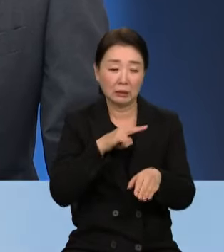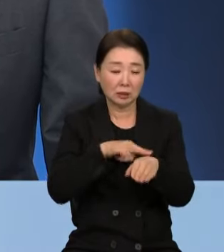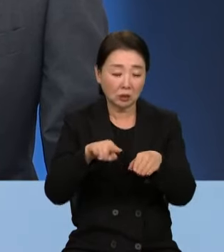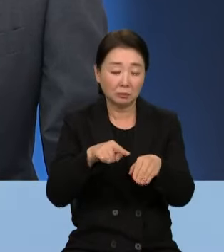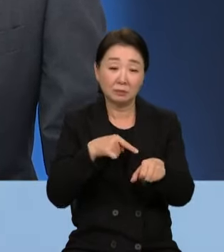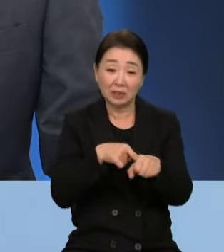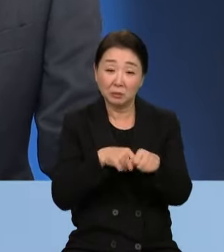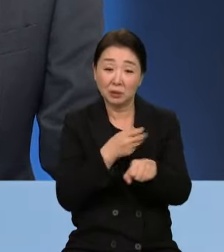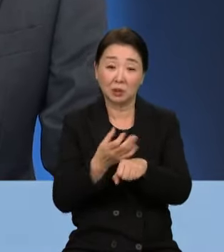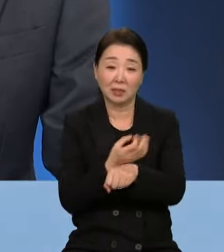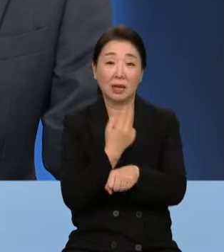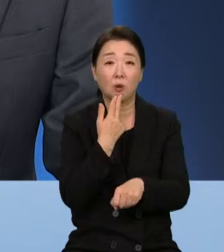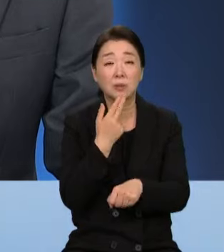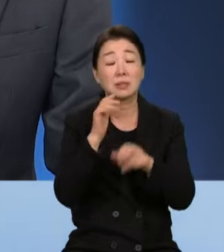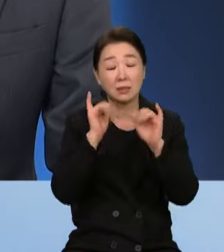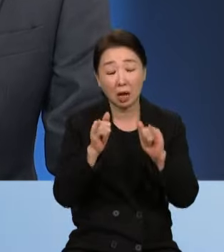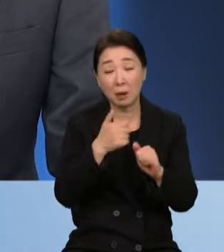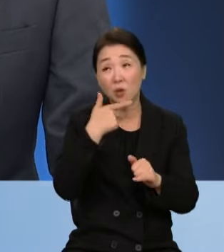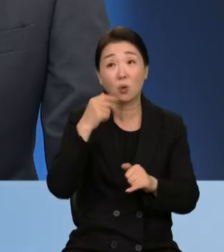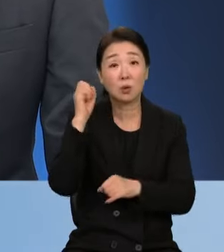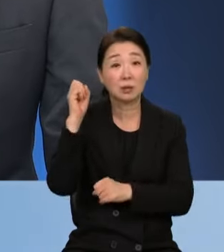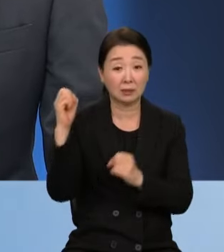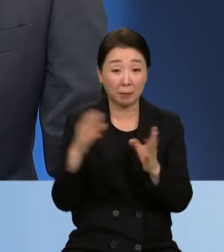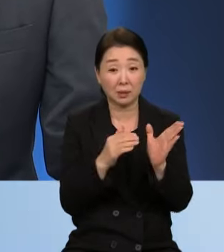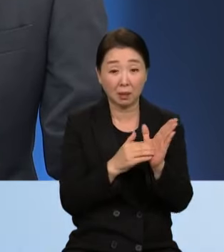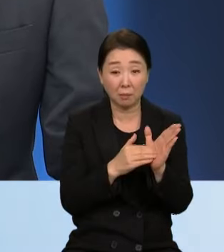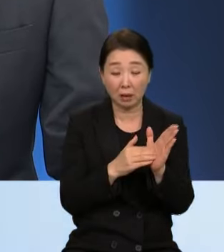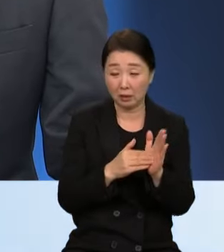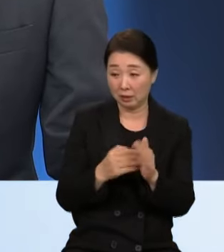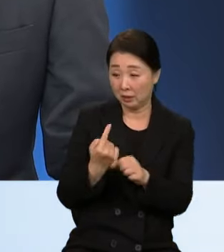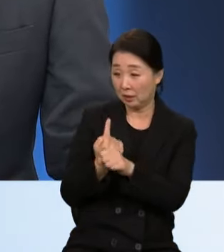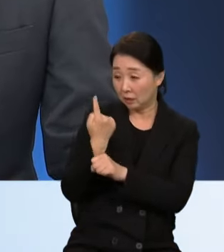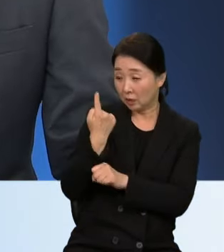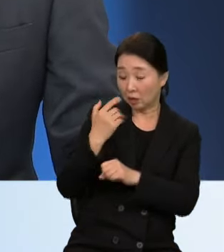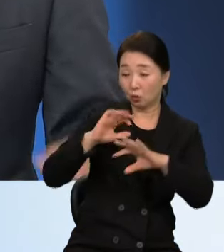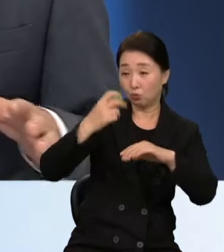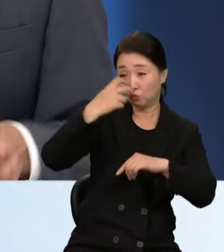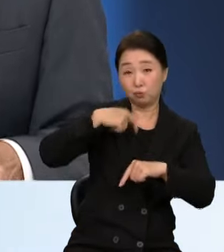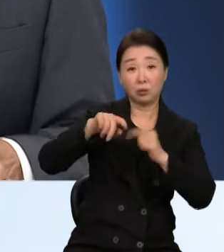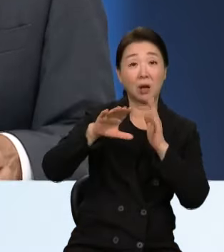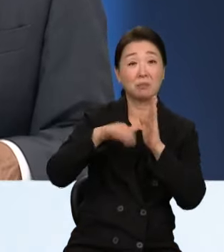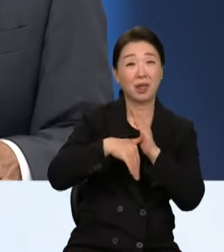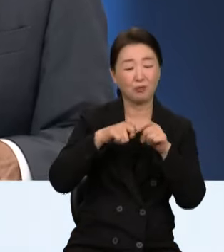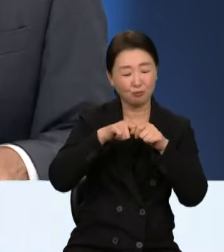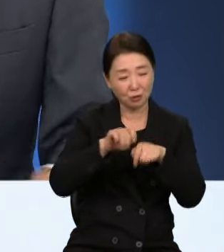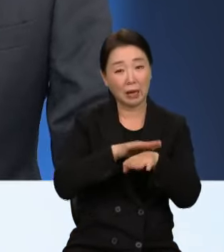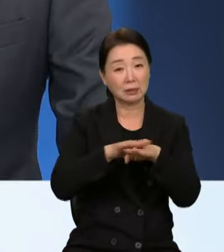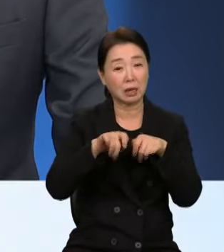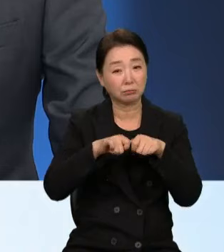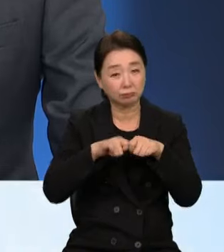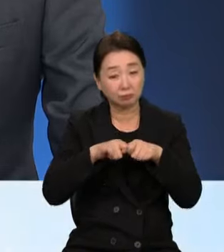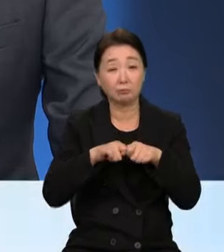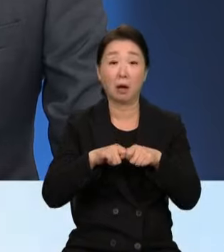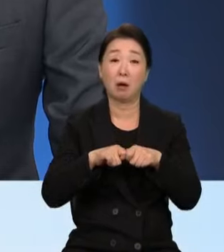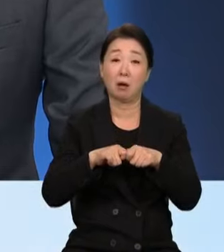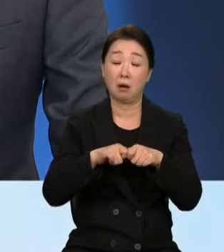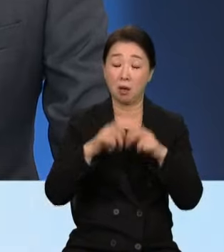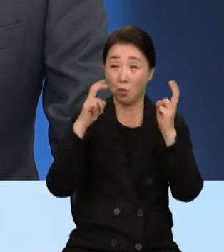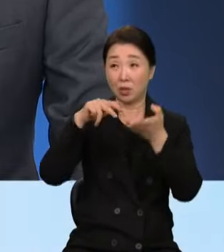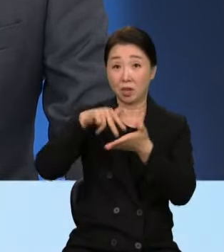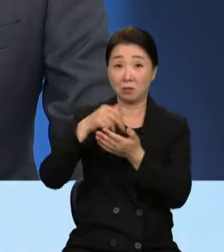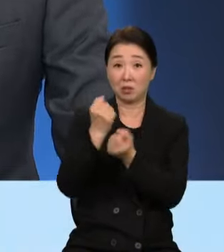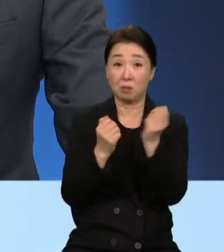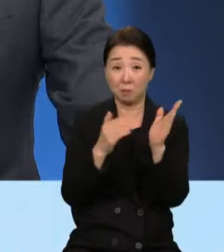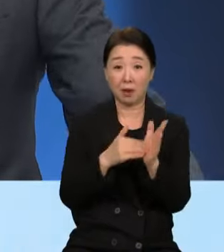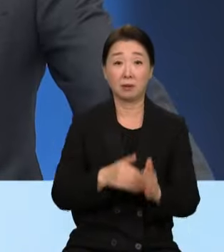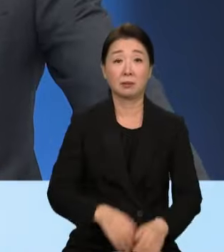영어로 답변했다 이렇게 해명을 했습니다 하지만 말씀하신 것처럼 지난해 국감 대는 비교적 구체적으로 자세하게 사측의 입장을 설명을 했는데